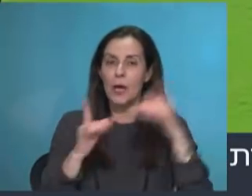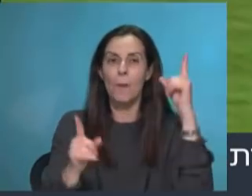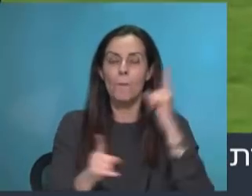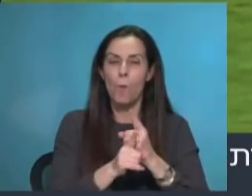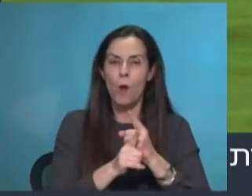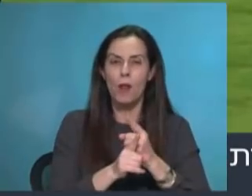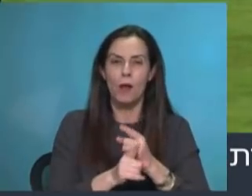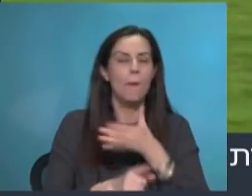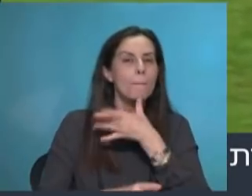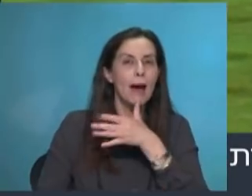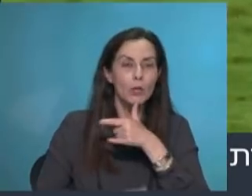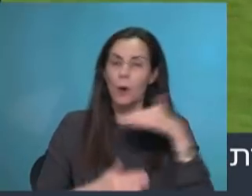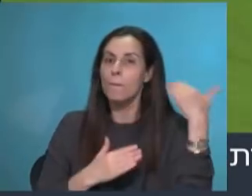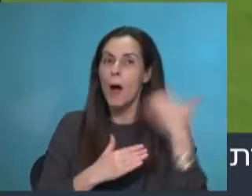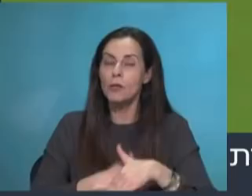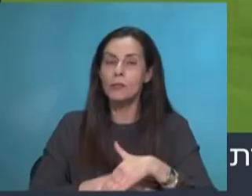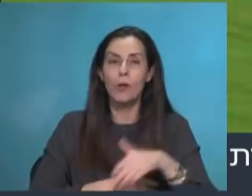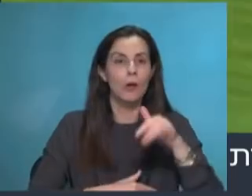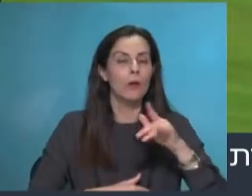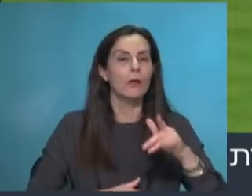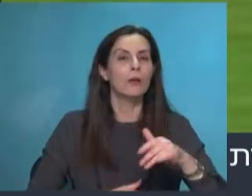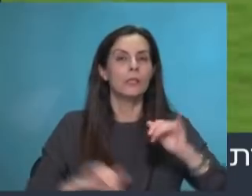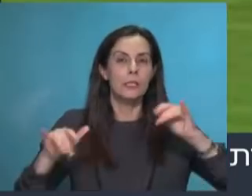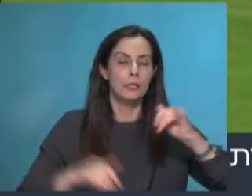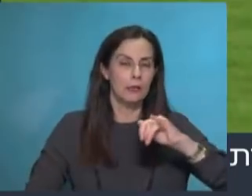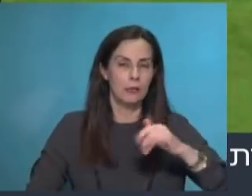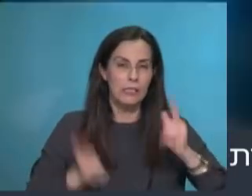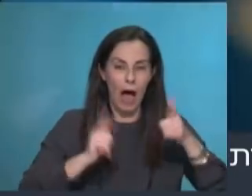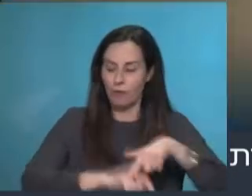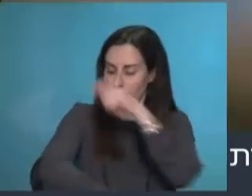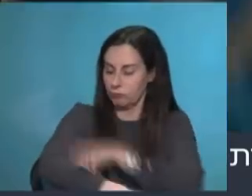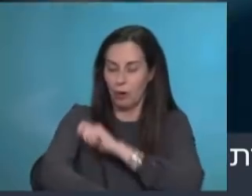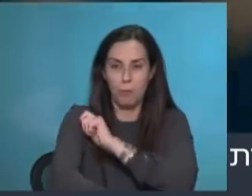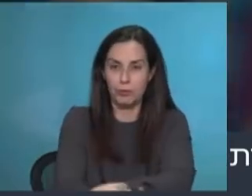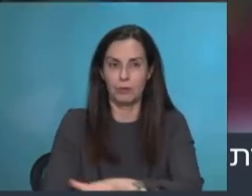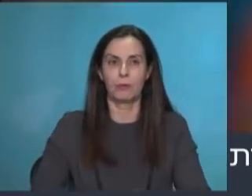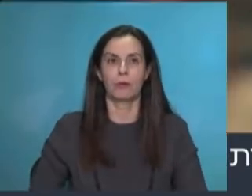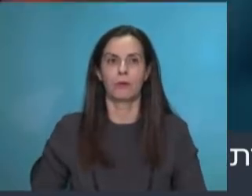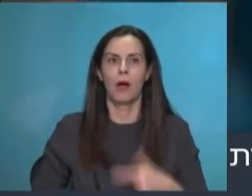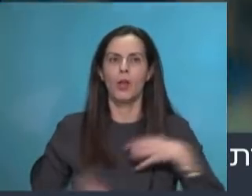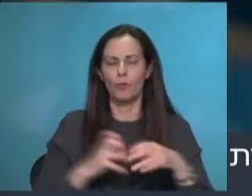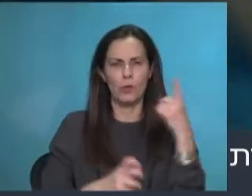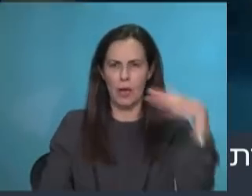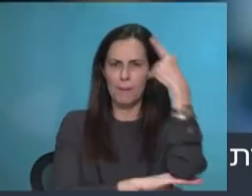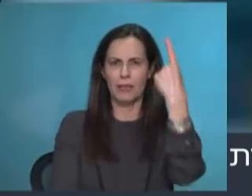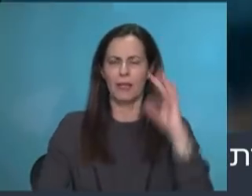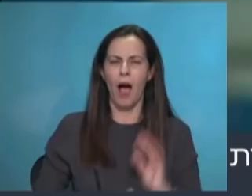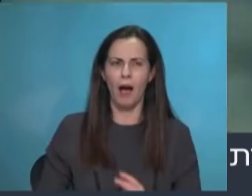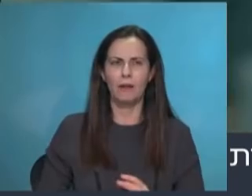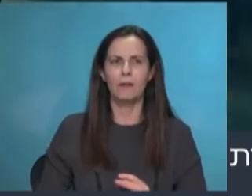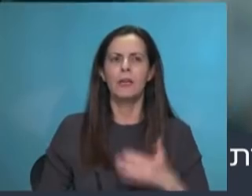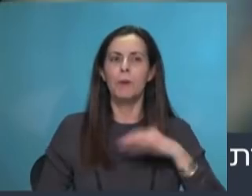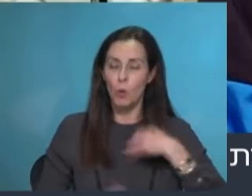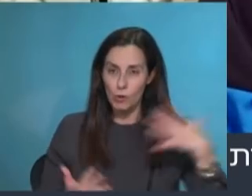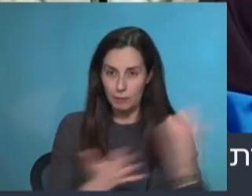מקדוניה, שבסיומו זרק את סרט הקפטן. לא כך מתנהגים. We are one team, we are one country. If we want to